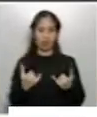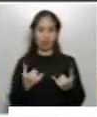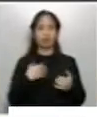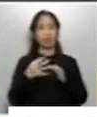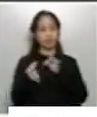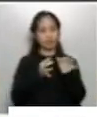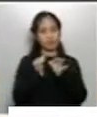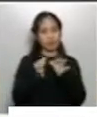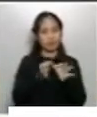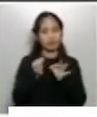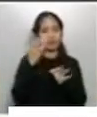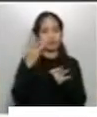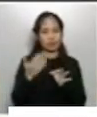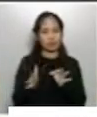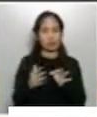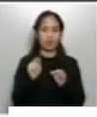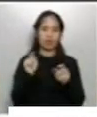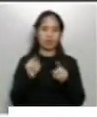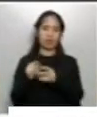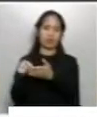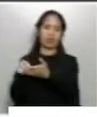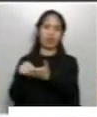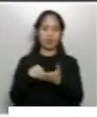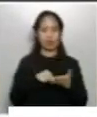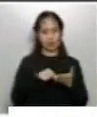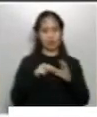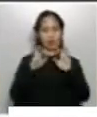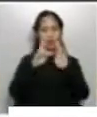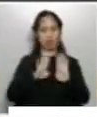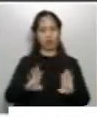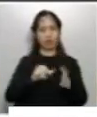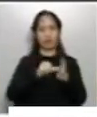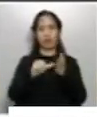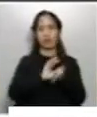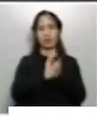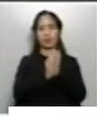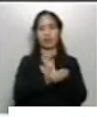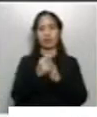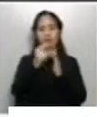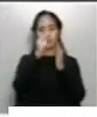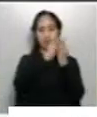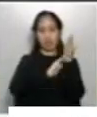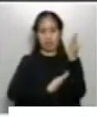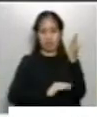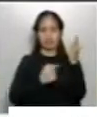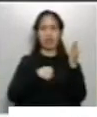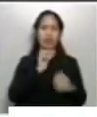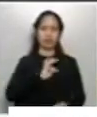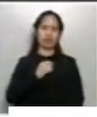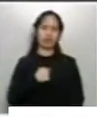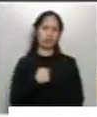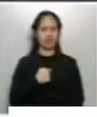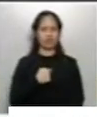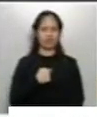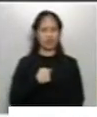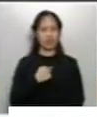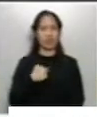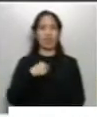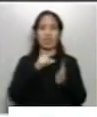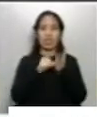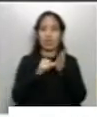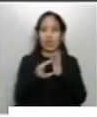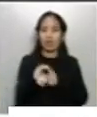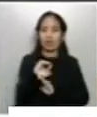แล้วว่ามันเป็นการเอาเข้ามาในลักษณะปฏิรูปประเทศนี่คือความข้องใจของผมว่าแก้นิ